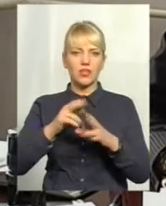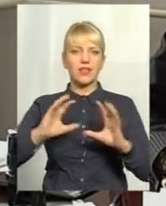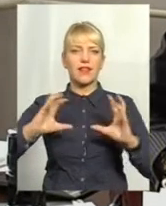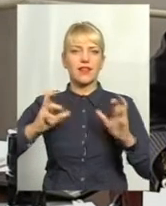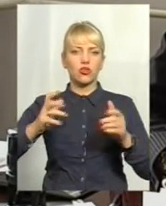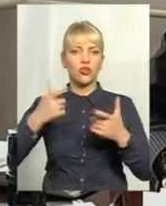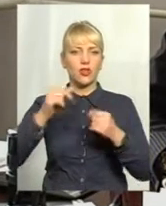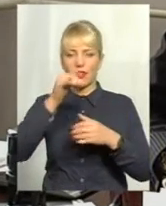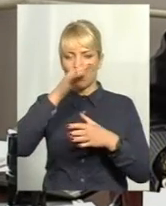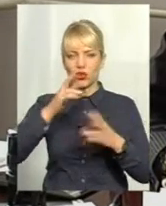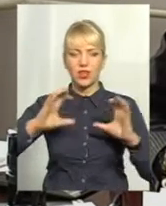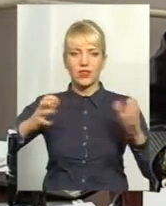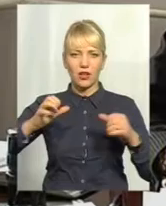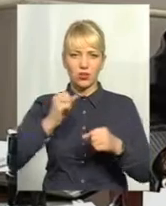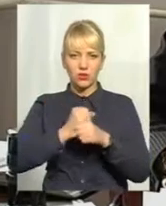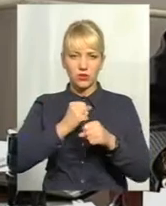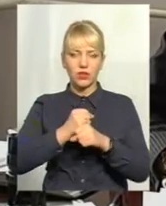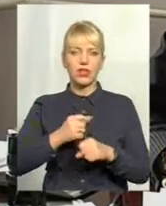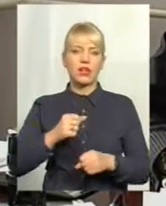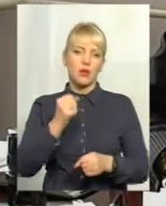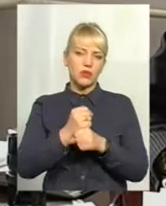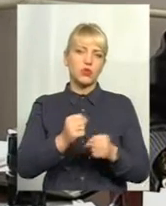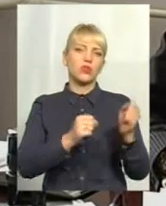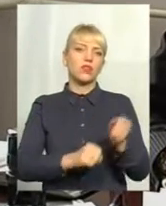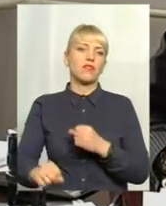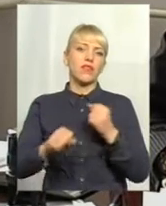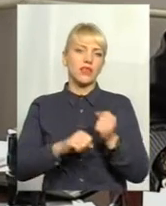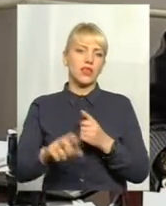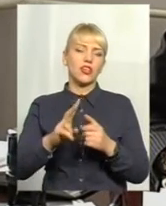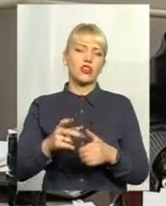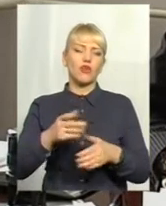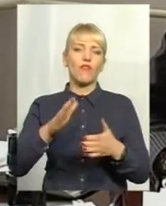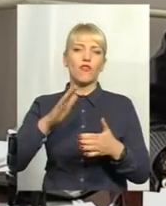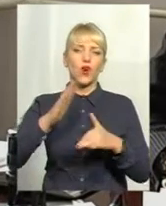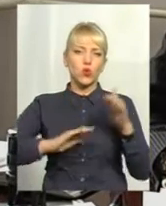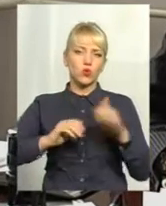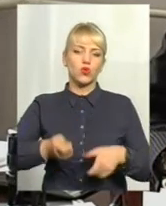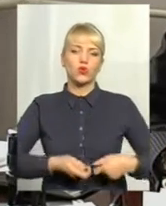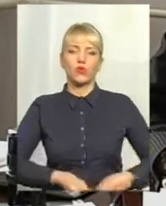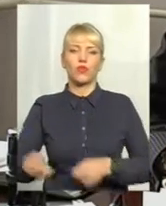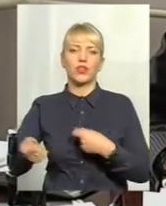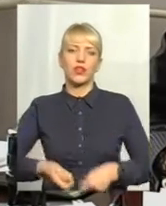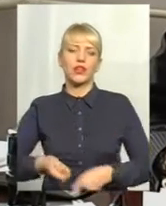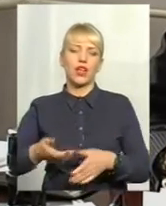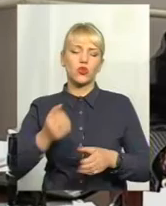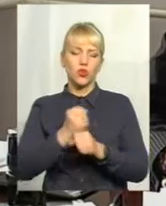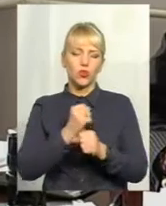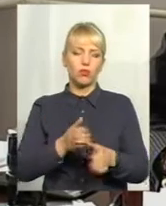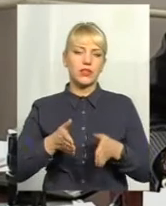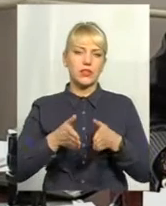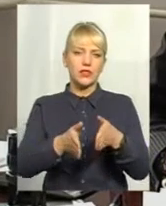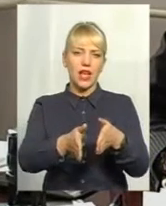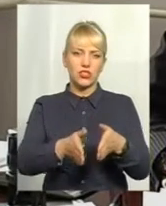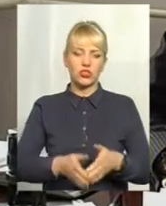може під'їхати техніка, працюють двірники, які вручну відкидають проходи, чистять якісь доріжки, стежечки, де не може зайти